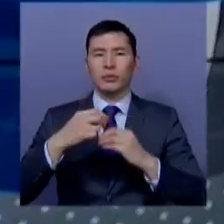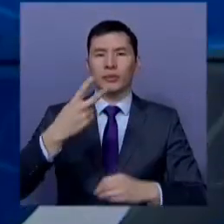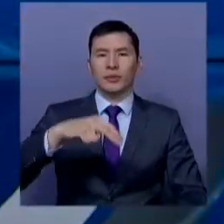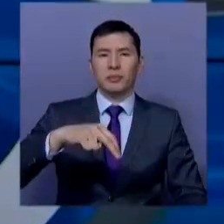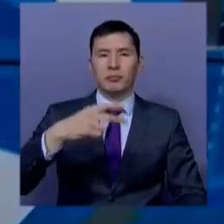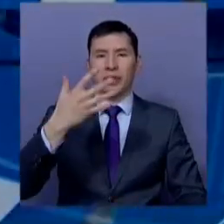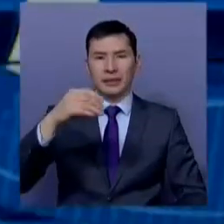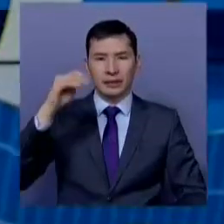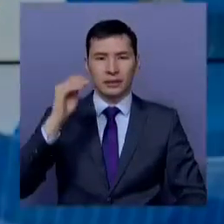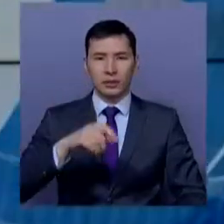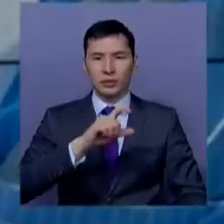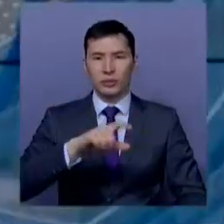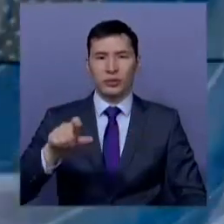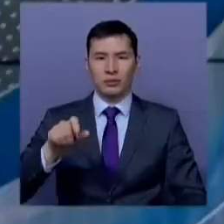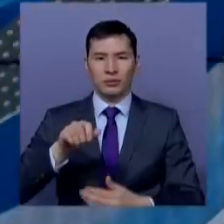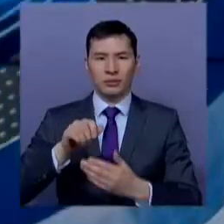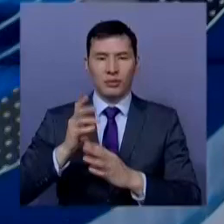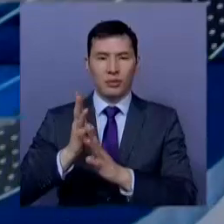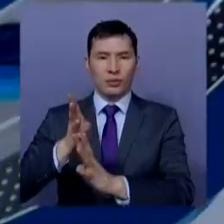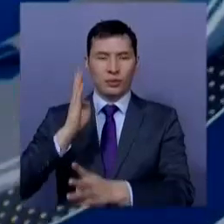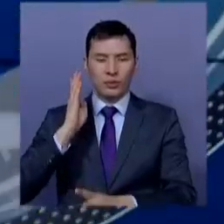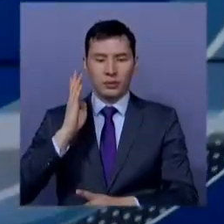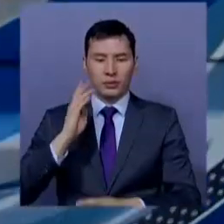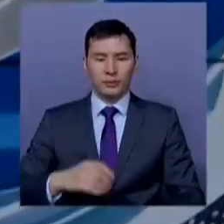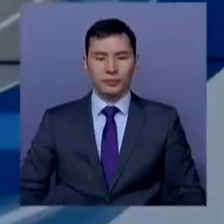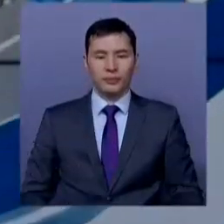25533 азамат тұр. Бұл өткен жылмен салыстырғанда